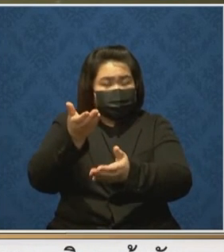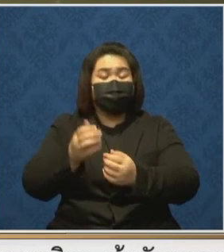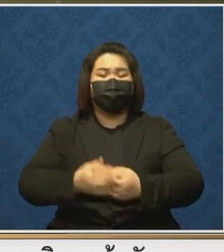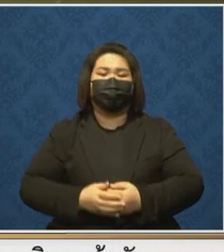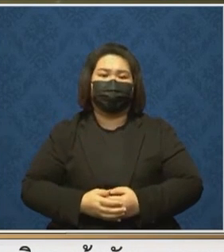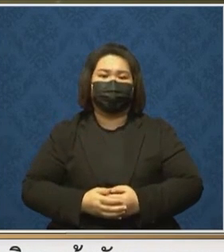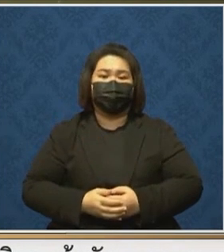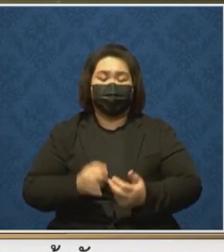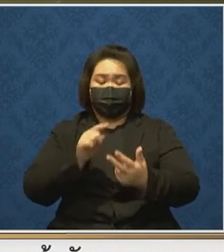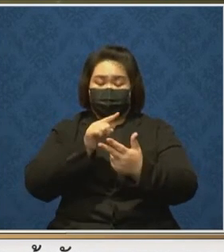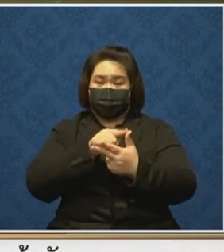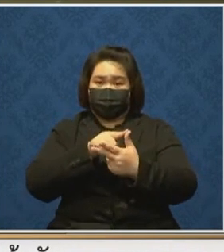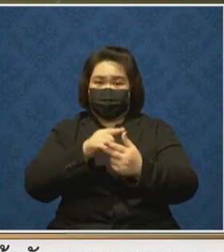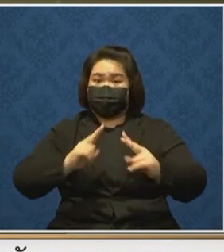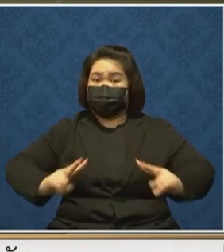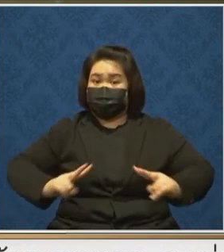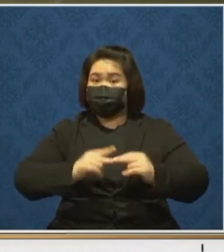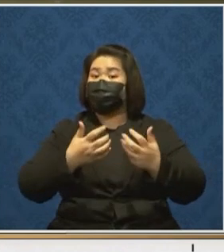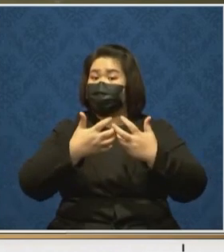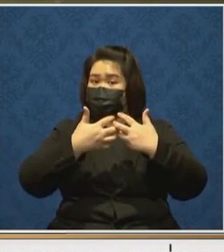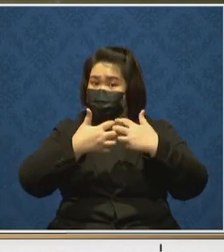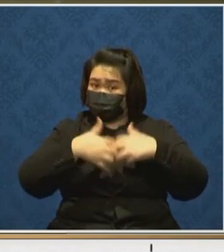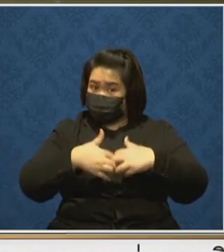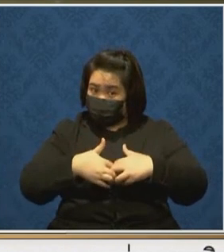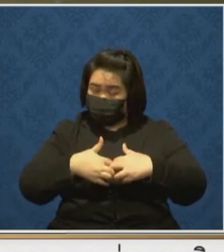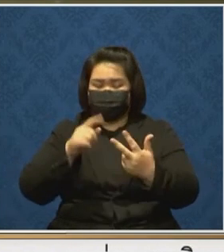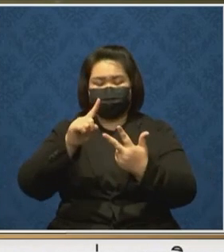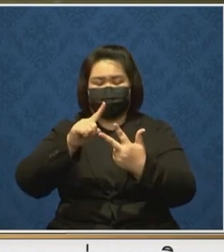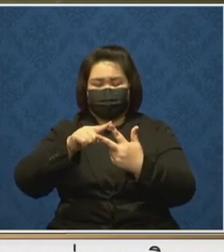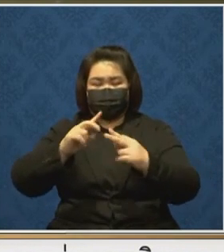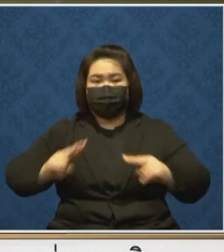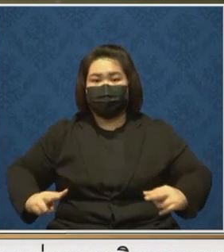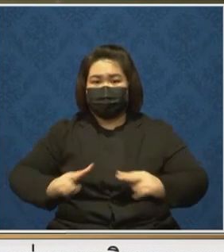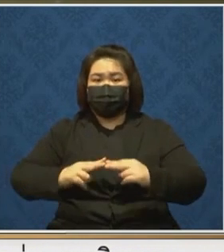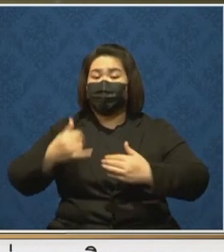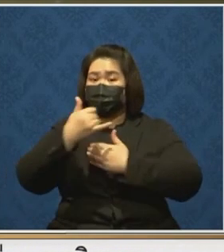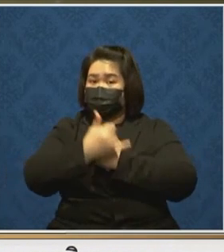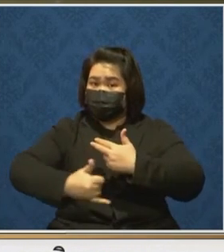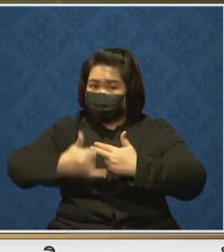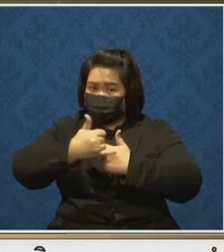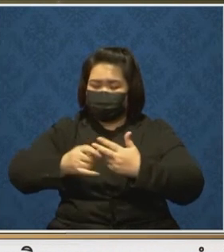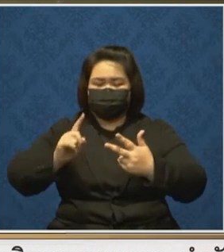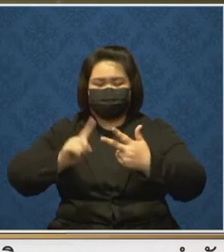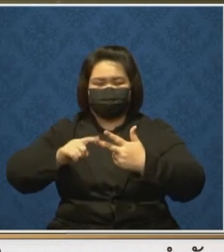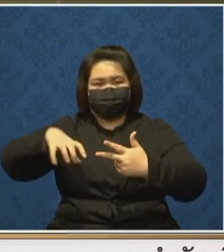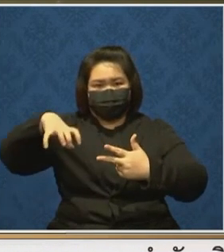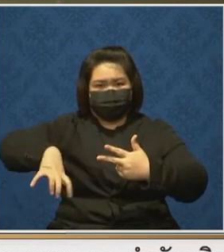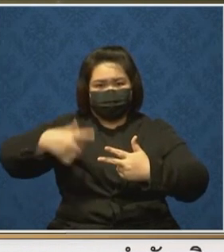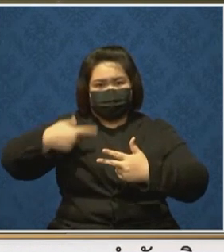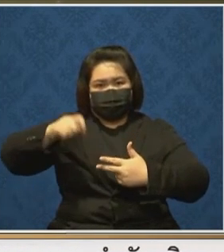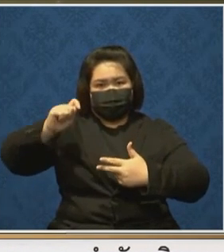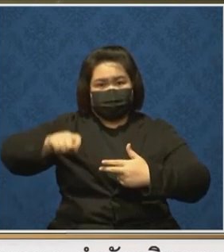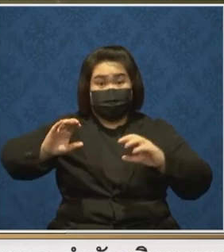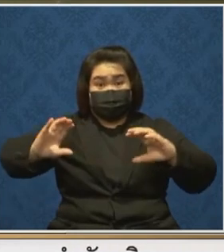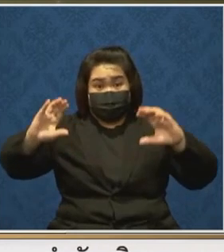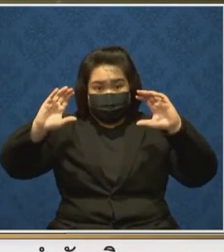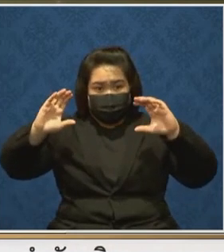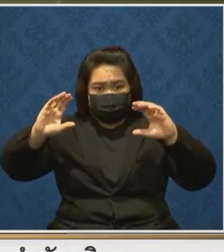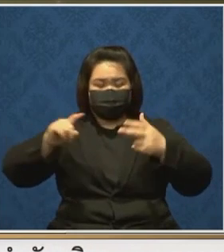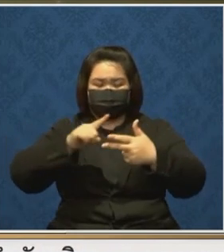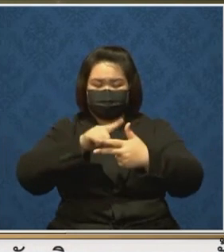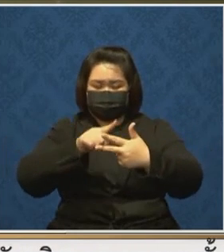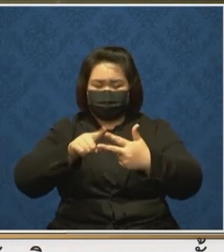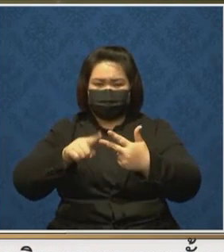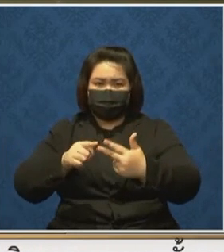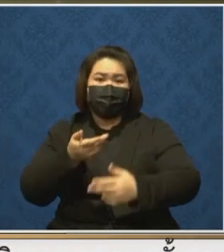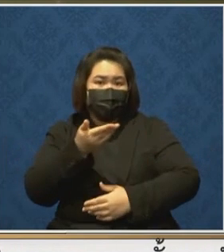เห็นของ กระสวงอSACกระสวงกตประเทศและสำนังานอายการสูงสุดได้เสนอใหนายุกร